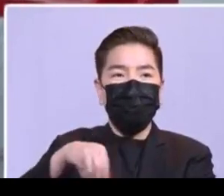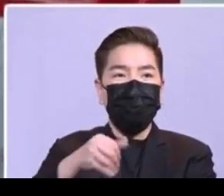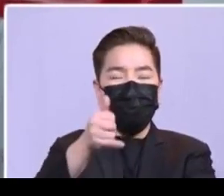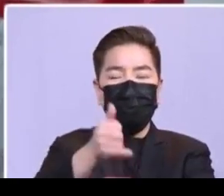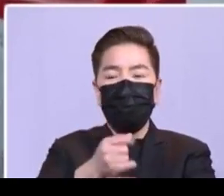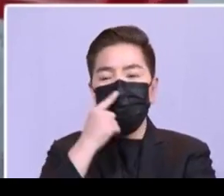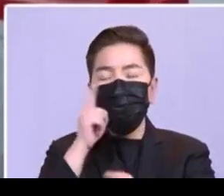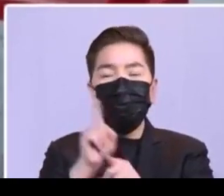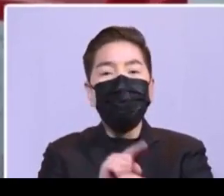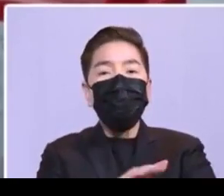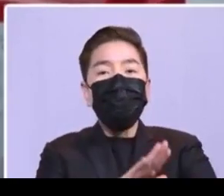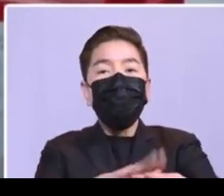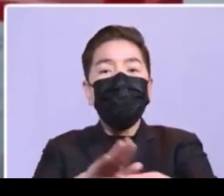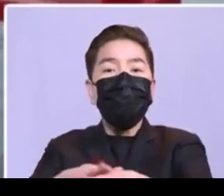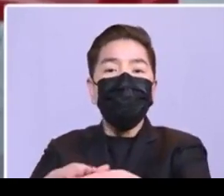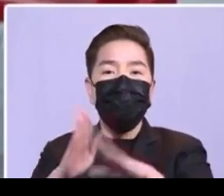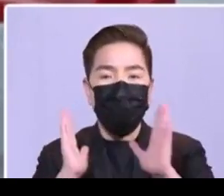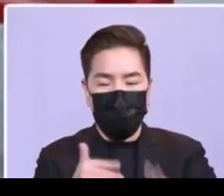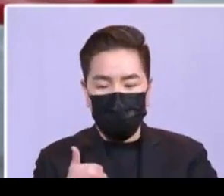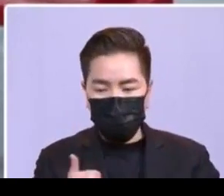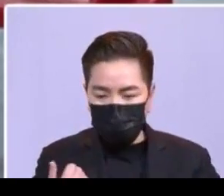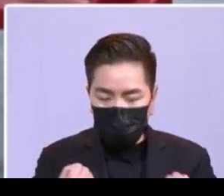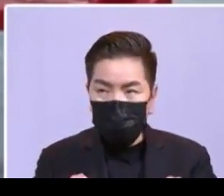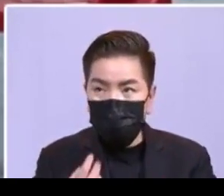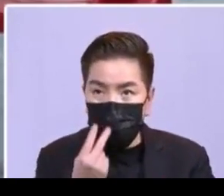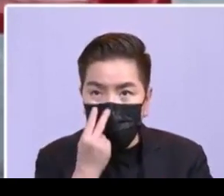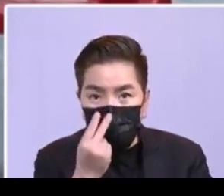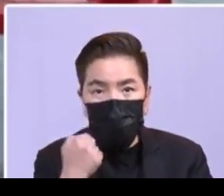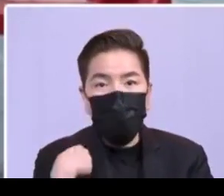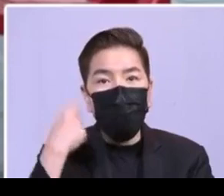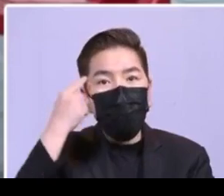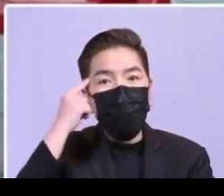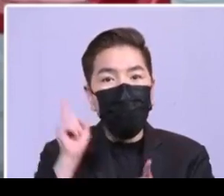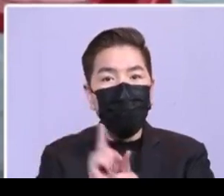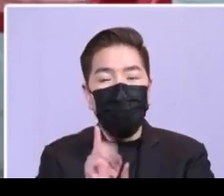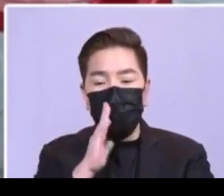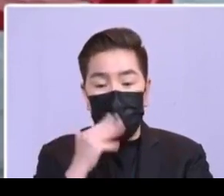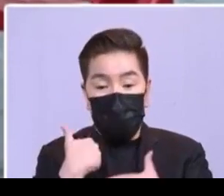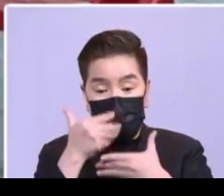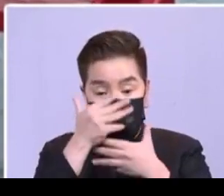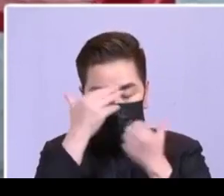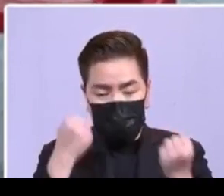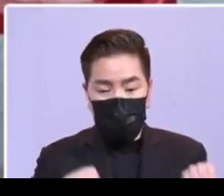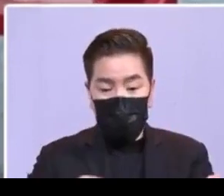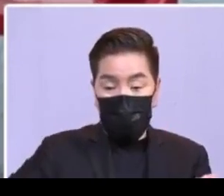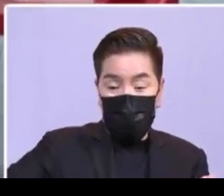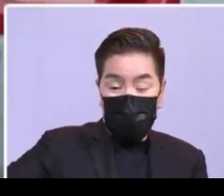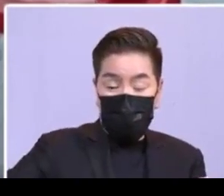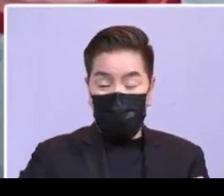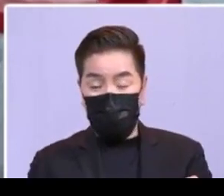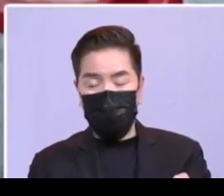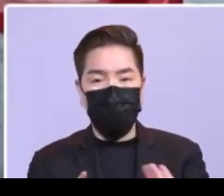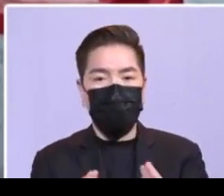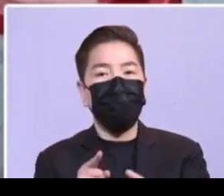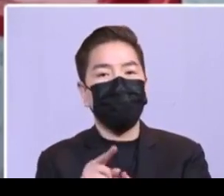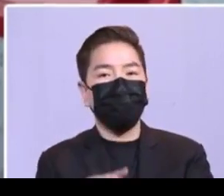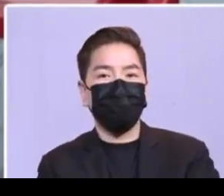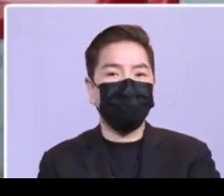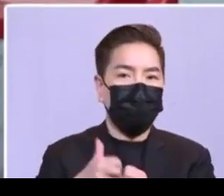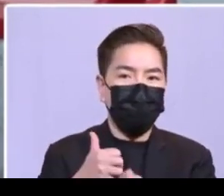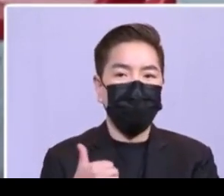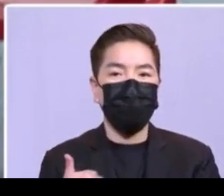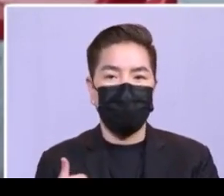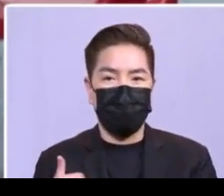ว้เพื่อว่าเตือนใจคนที่ผ่านไปมาให้เขาเจอว่าถ้าเขาเมาเขาขับเร็วแล้วเขาจะเจอแบบเนี้ยอะไรอย่างเงี้ย